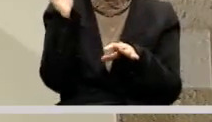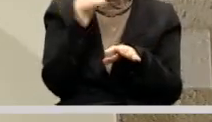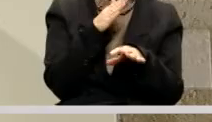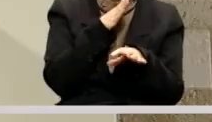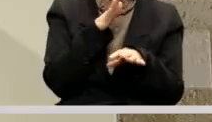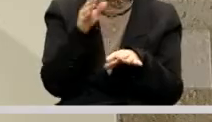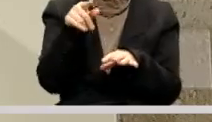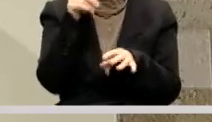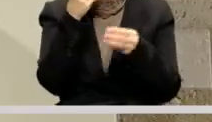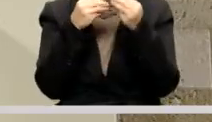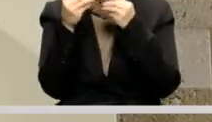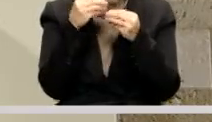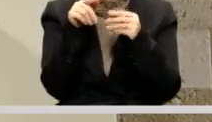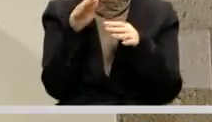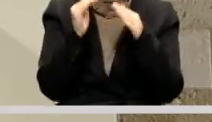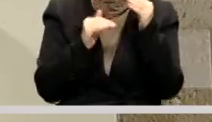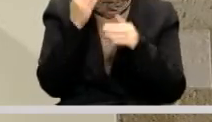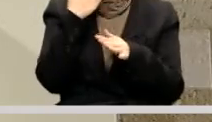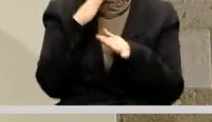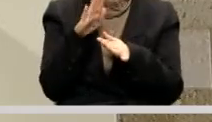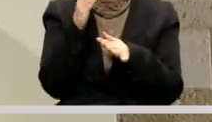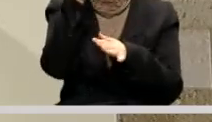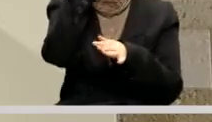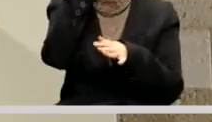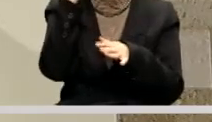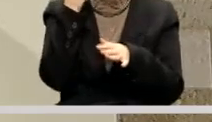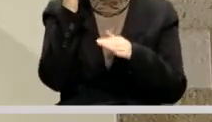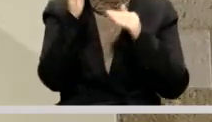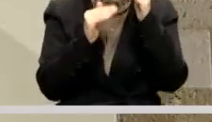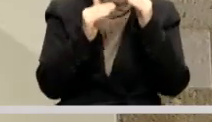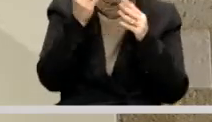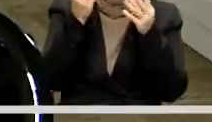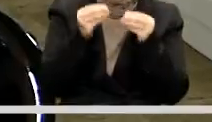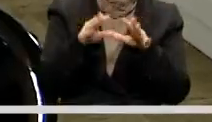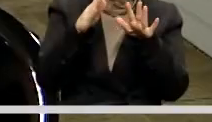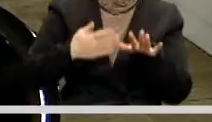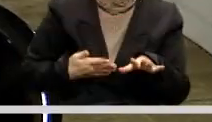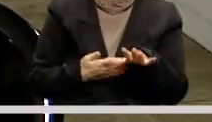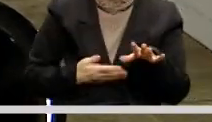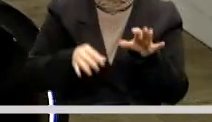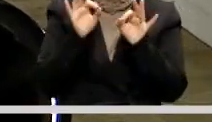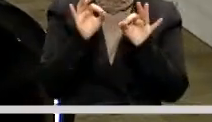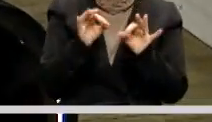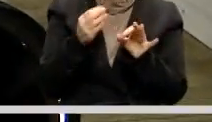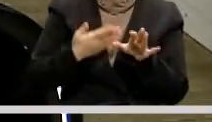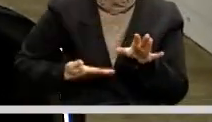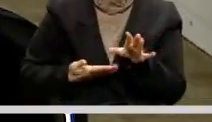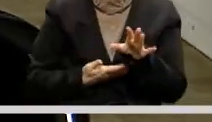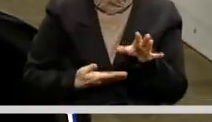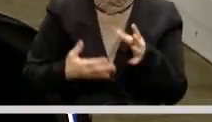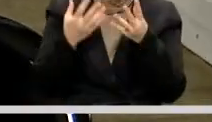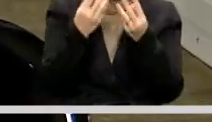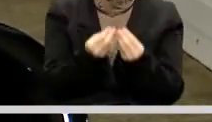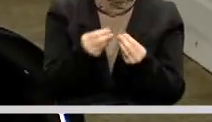atıştırıyoruz. Bir denge olmuyor. Yine kan şekerini dengeleyemediğimiz için açlık sürelerimiz artabiliyor. Bunların dışında